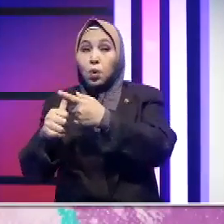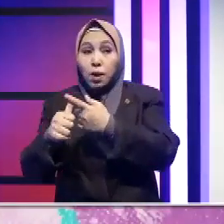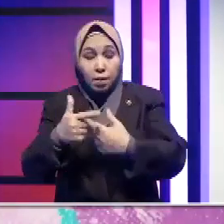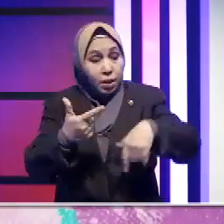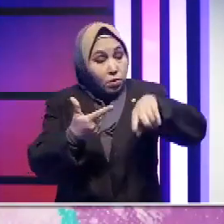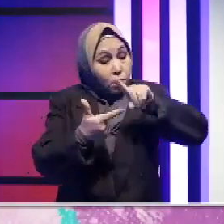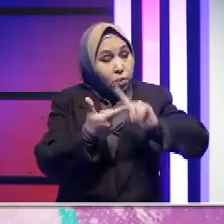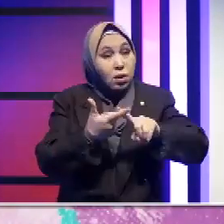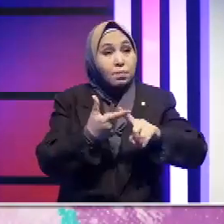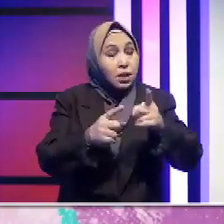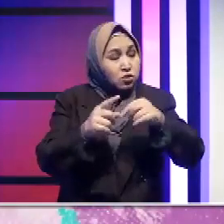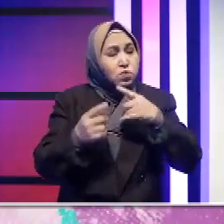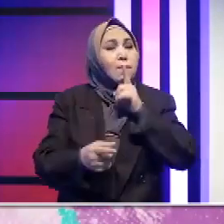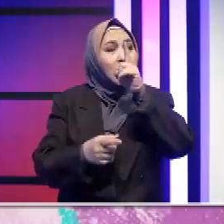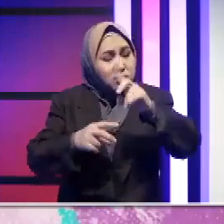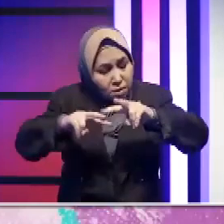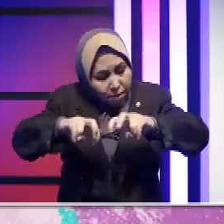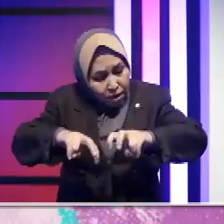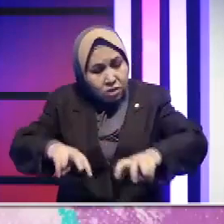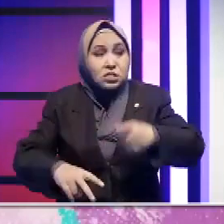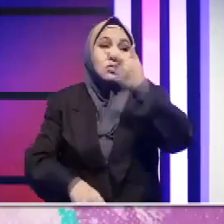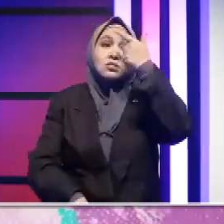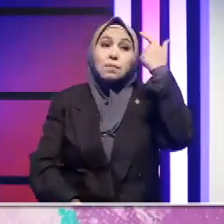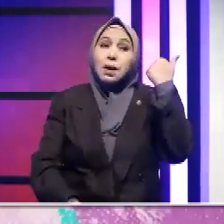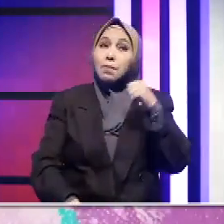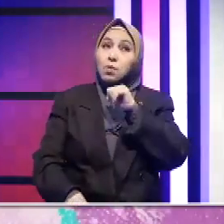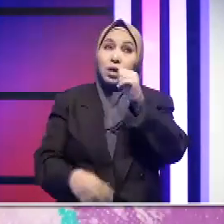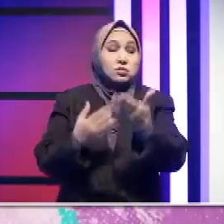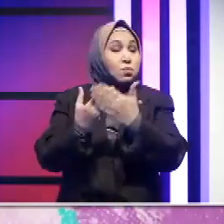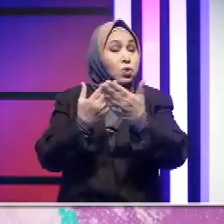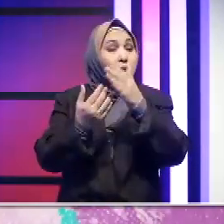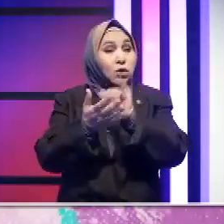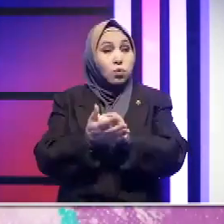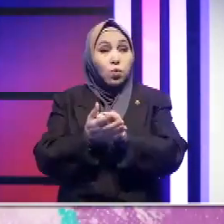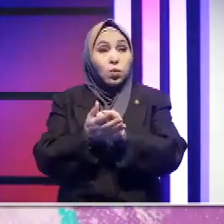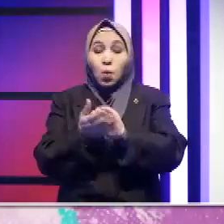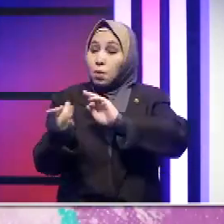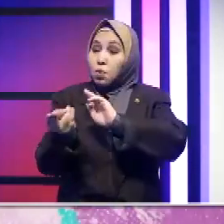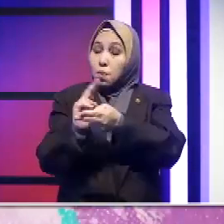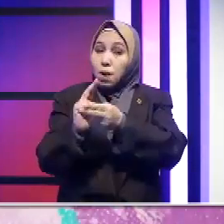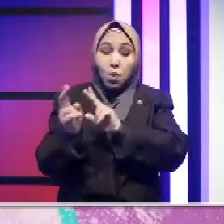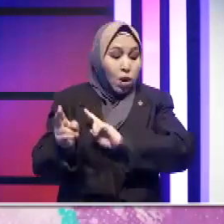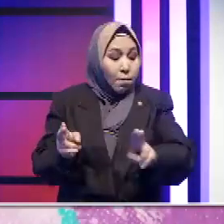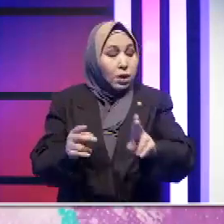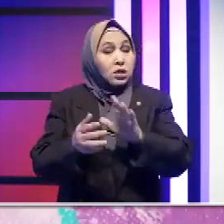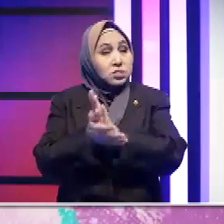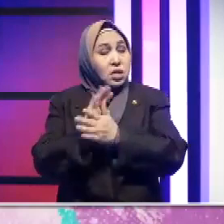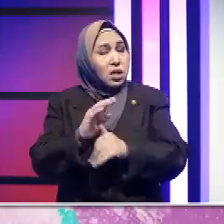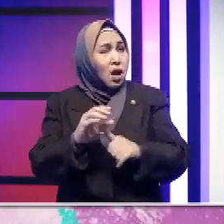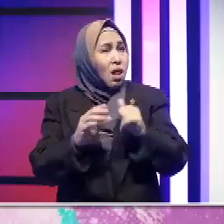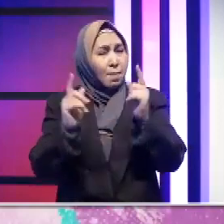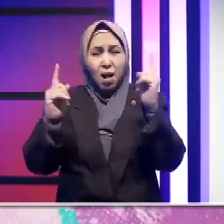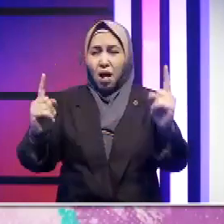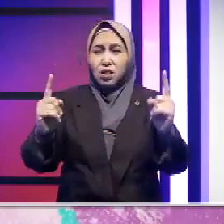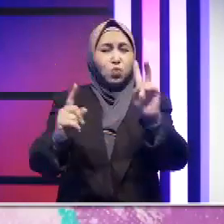Tetapi bila sudah pastinya mengkaji disebabkan bukan semudah itu untuk beralih agama jadi dalam sebuah tahun itu